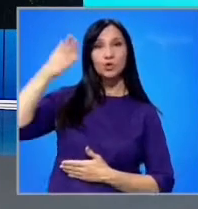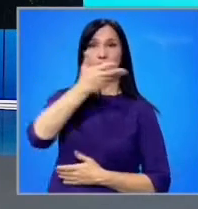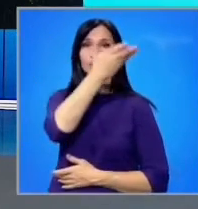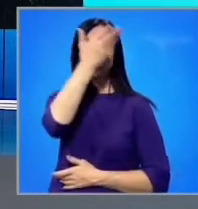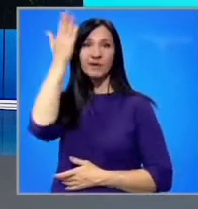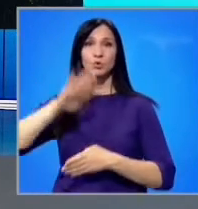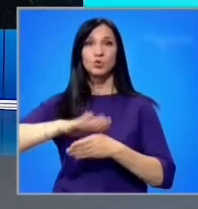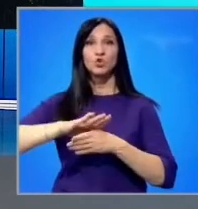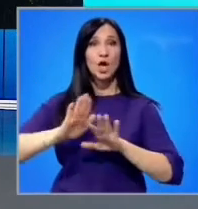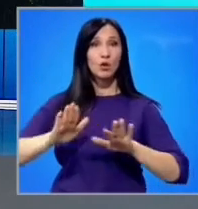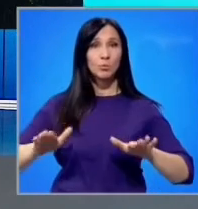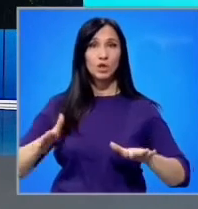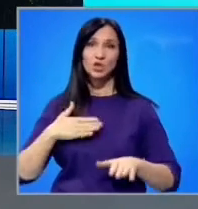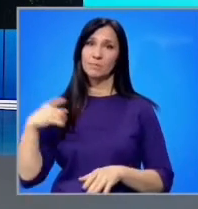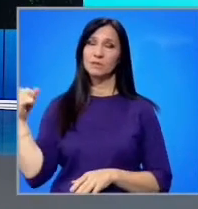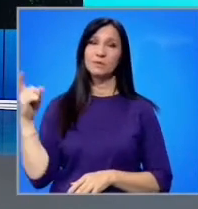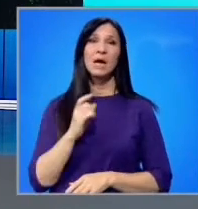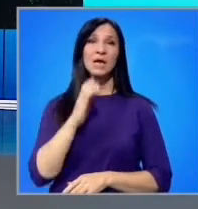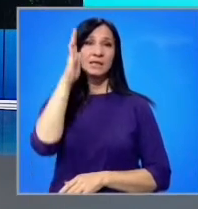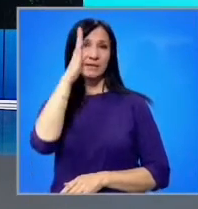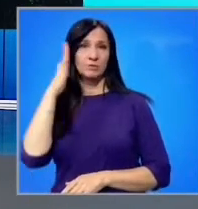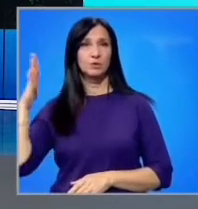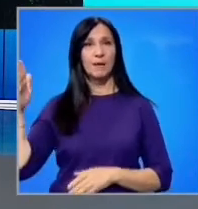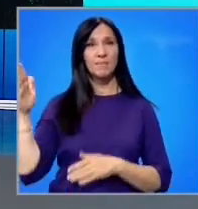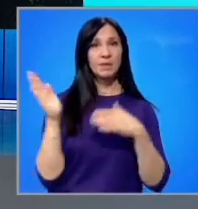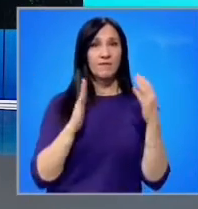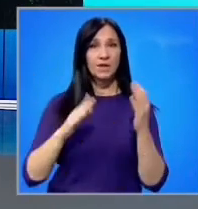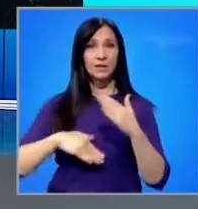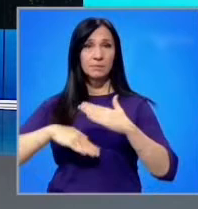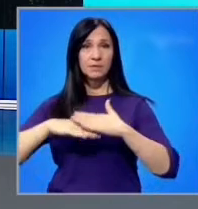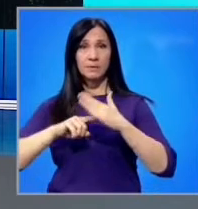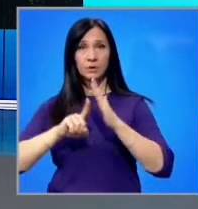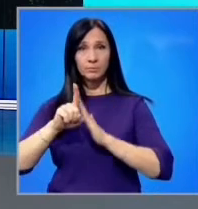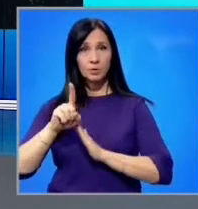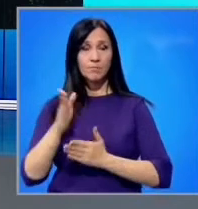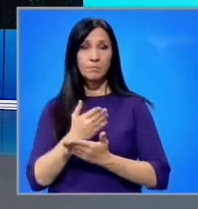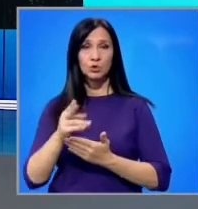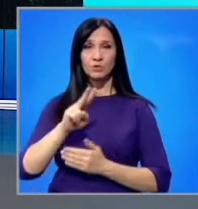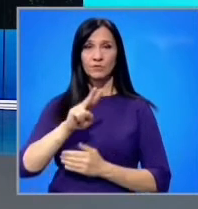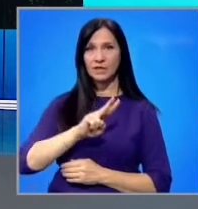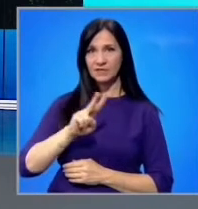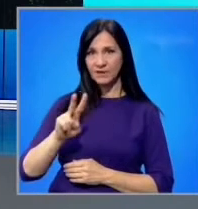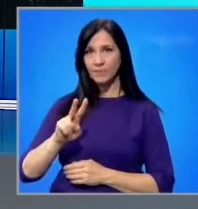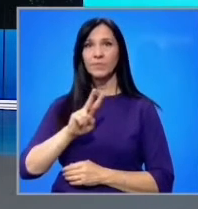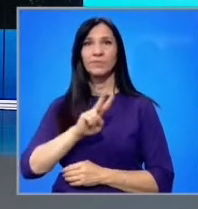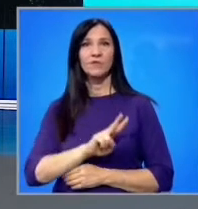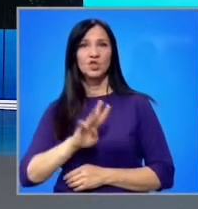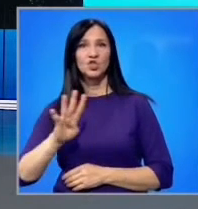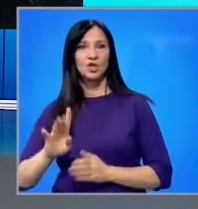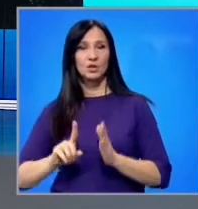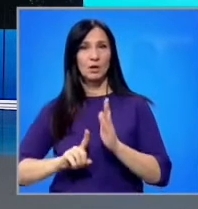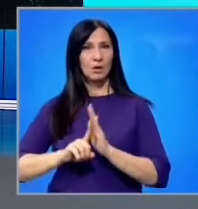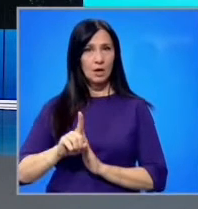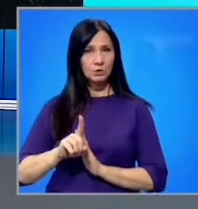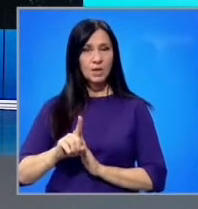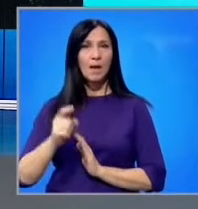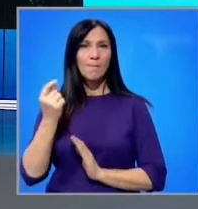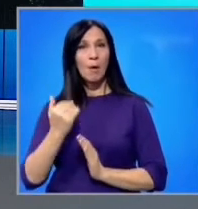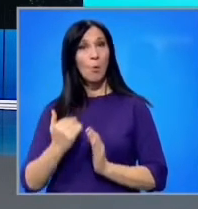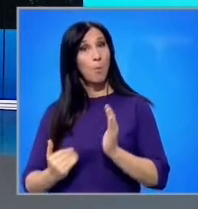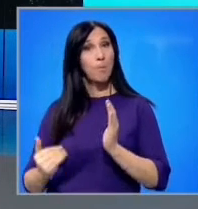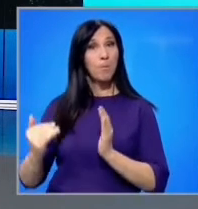и по Черноморието, ще духа слаб северо-западен вятър. Максималните температури ще са между 22 и 24 градуса,